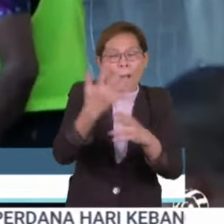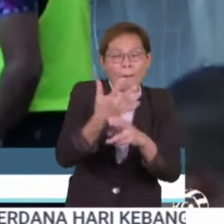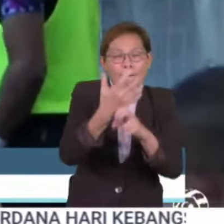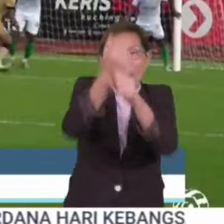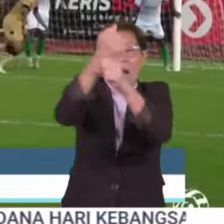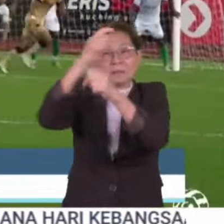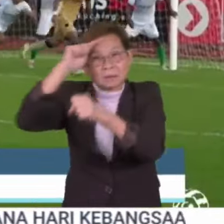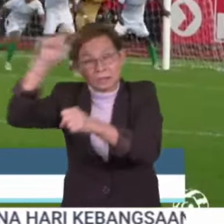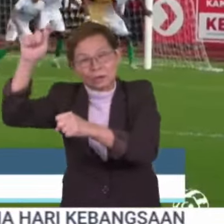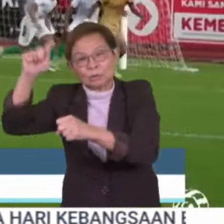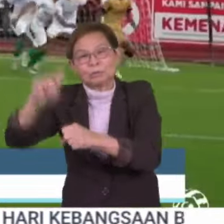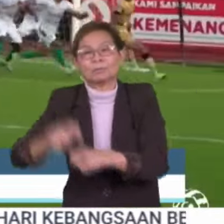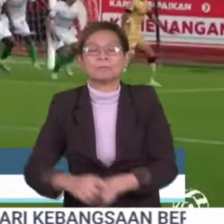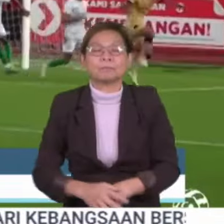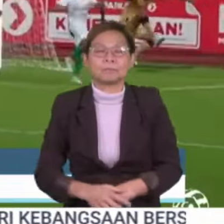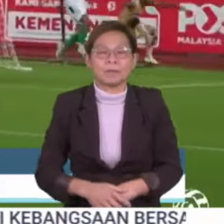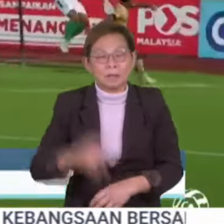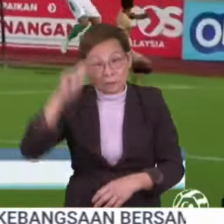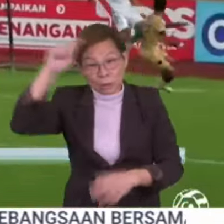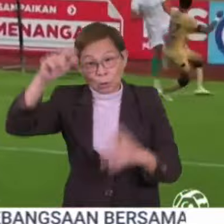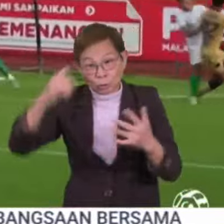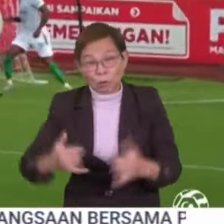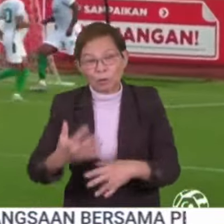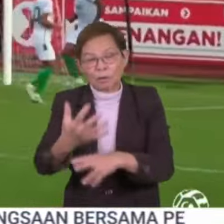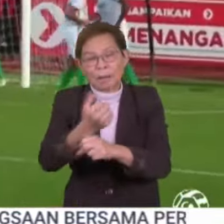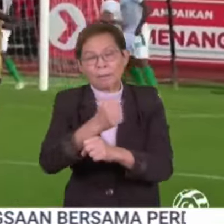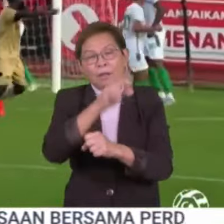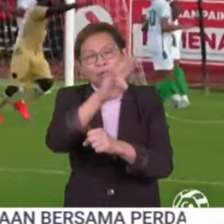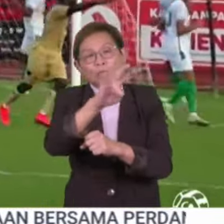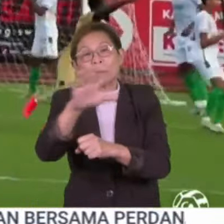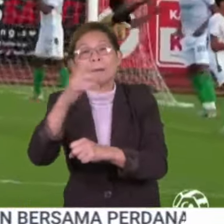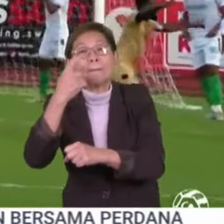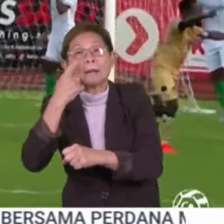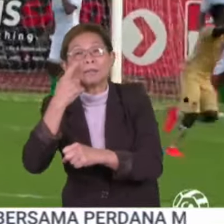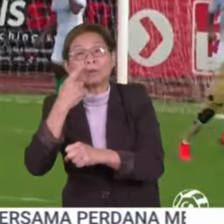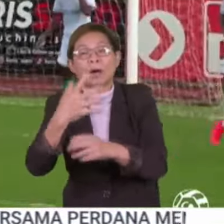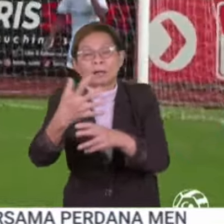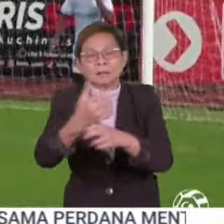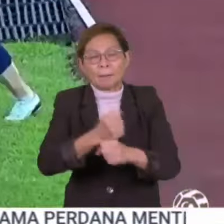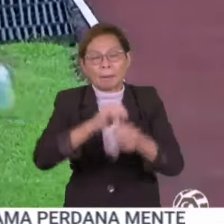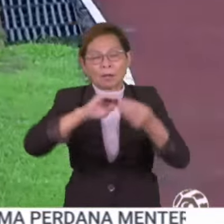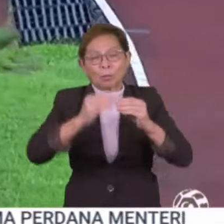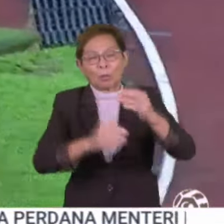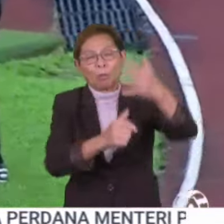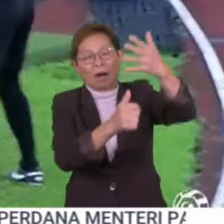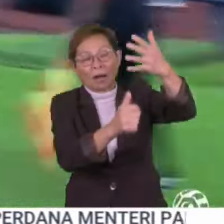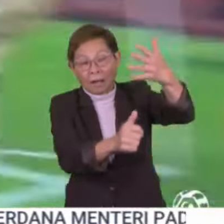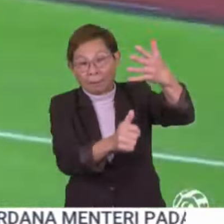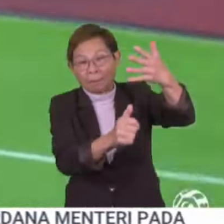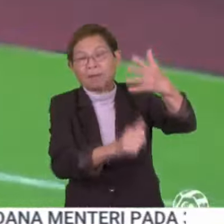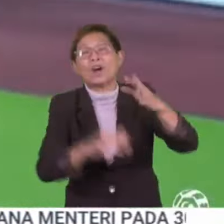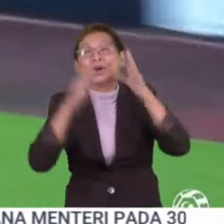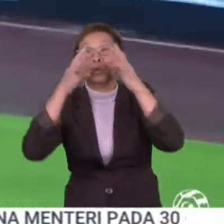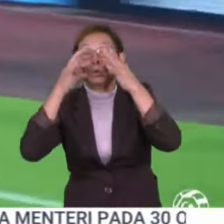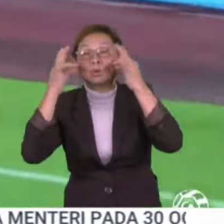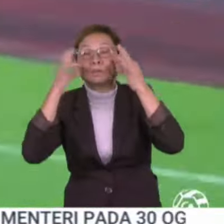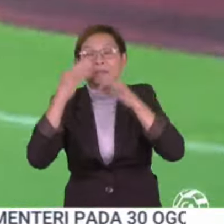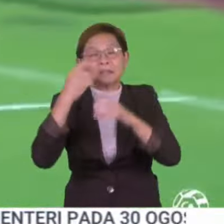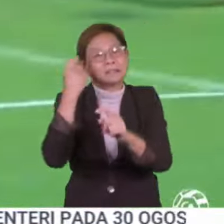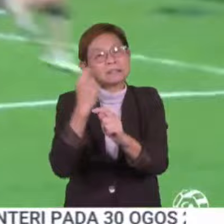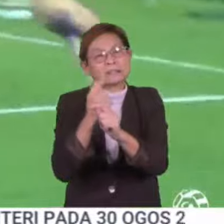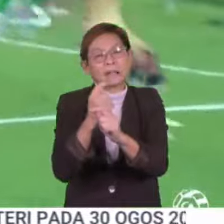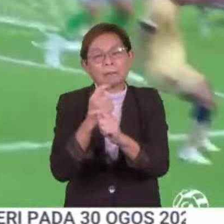terganu di tempat tawan tergantung kini memungut 35 mata untuk berada di kedudukan keenam Mereka lagi kucing Siti